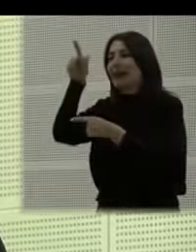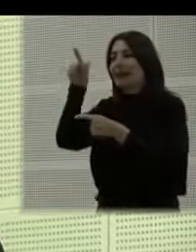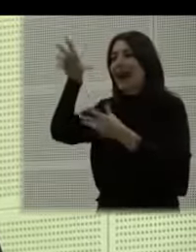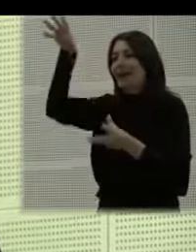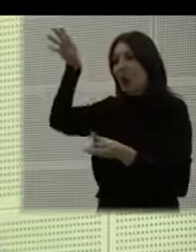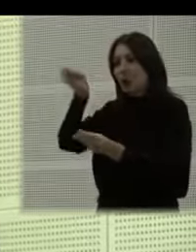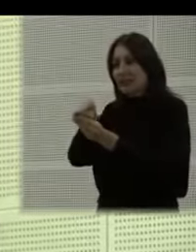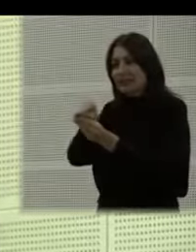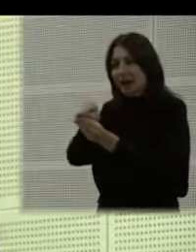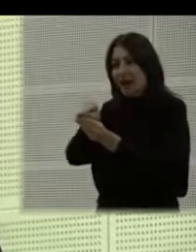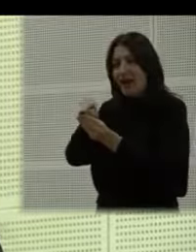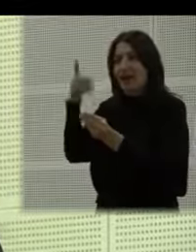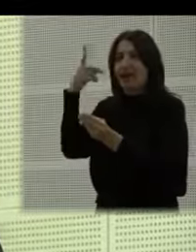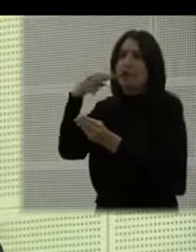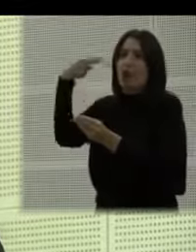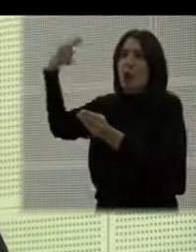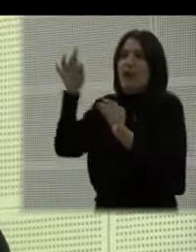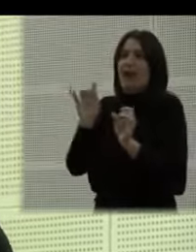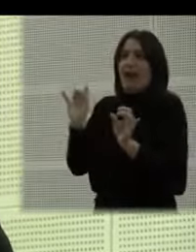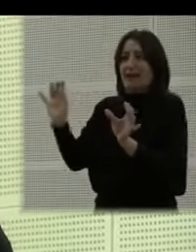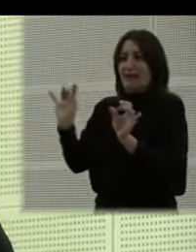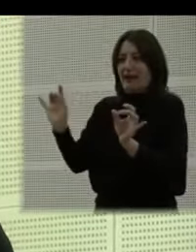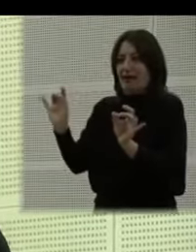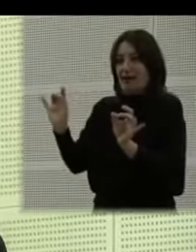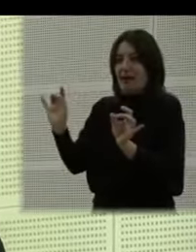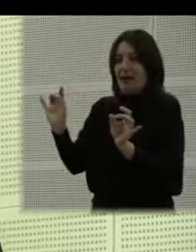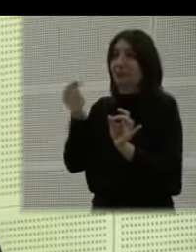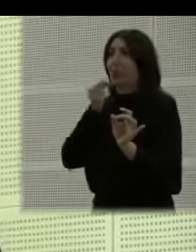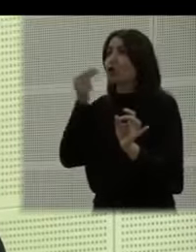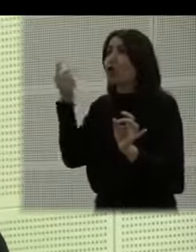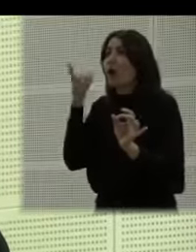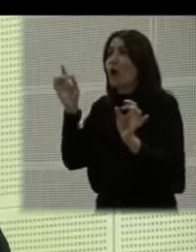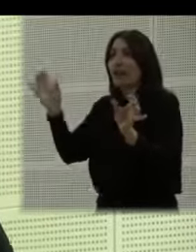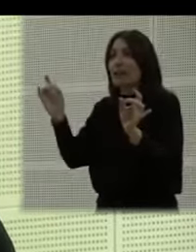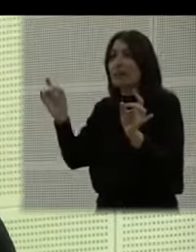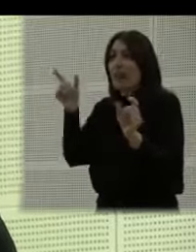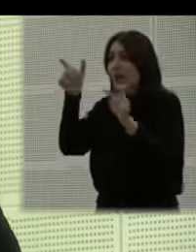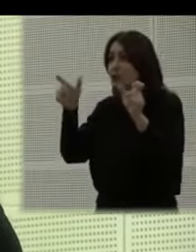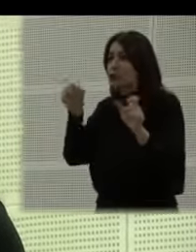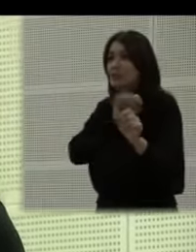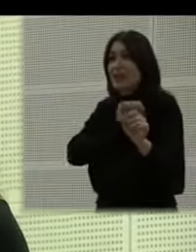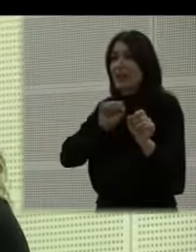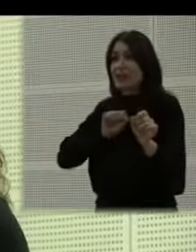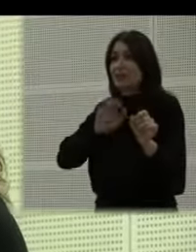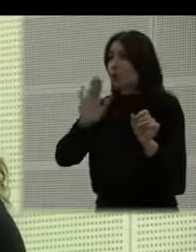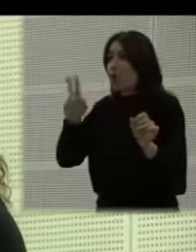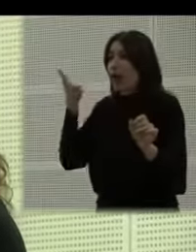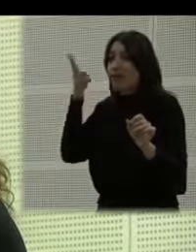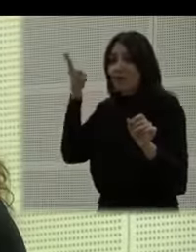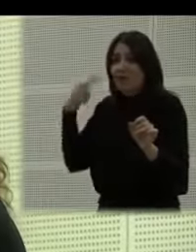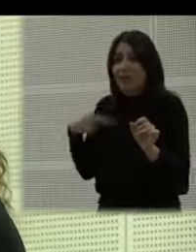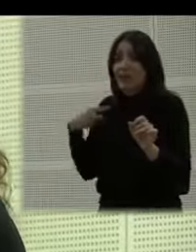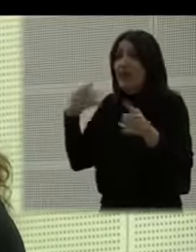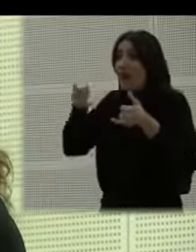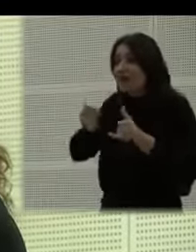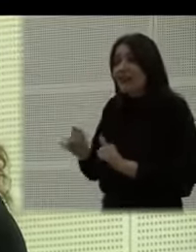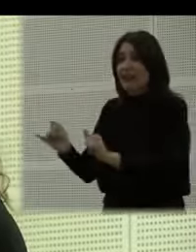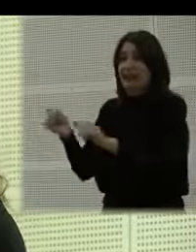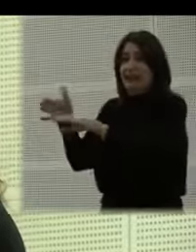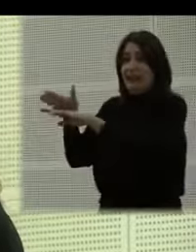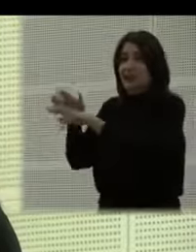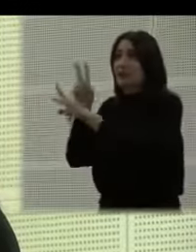in nome della libertà. In nome della libertà ancora oggi gente sacrifica la propria vita e quella anche dei figli per cercare di